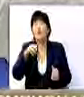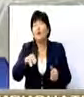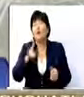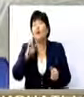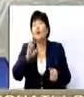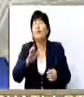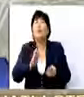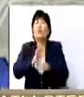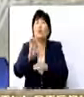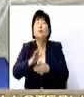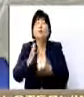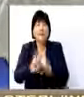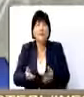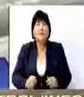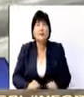шығарамыз.